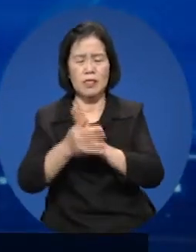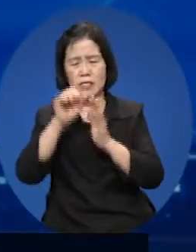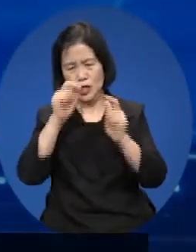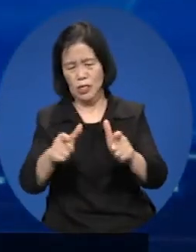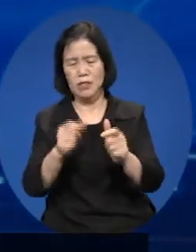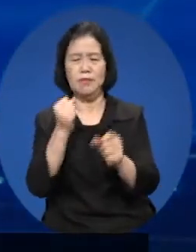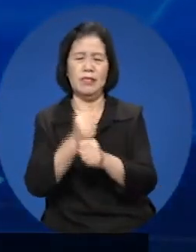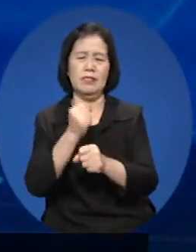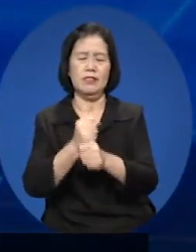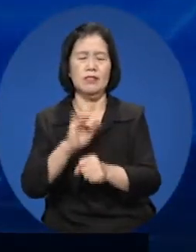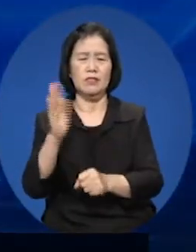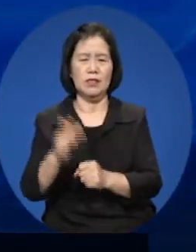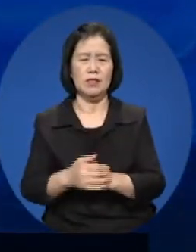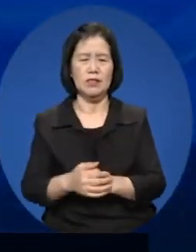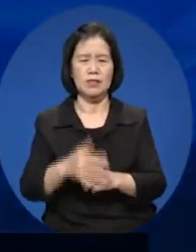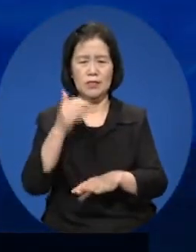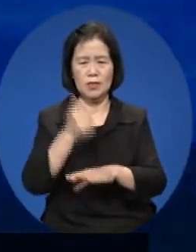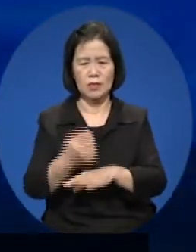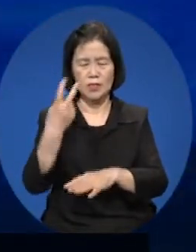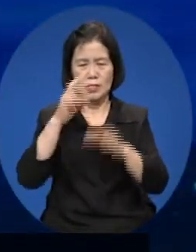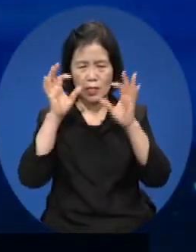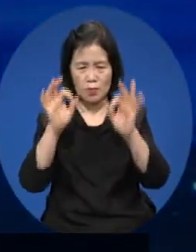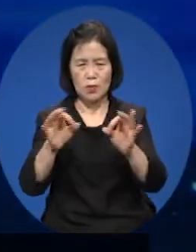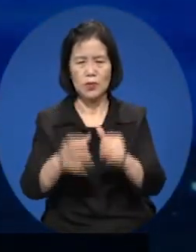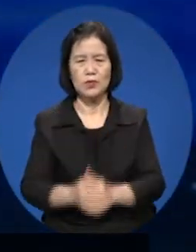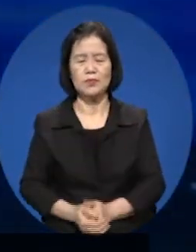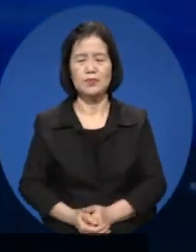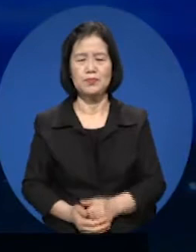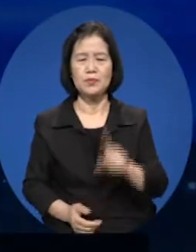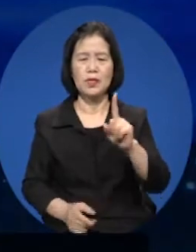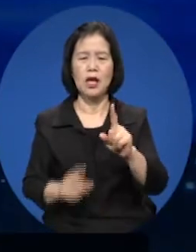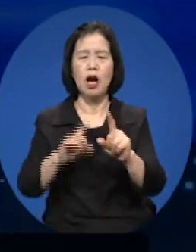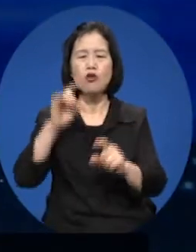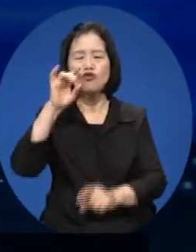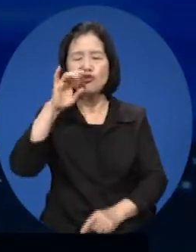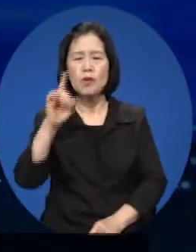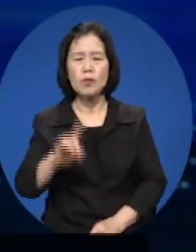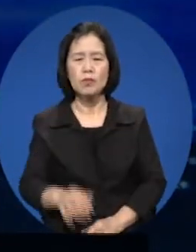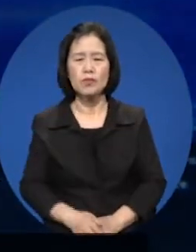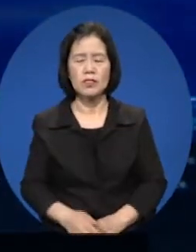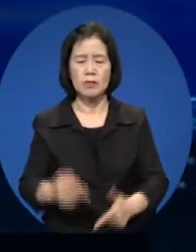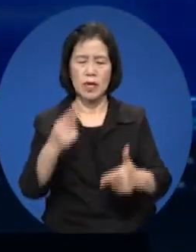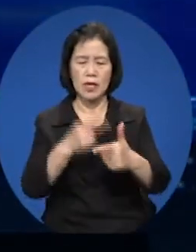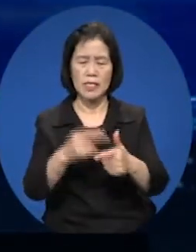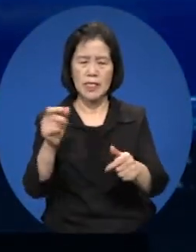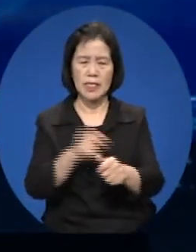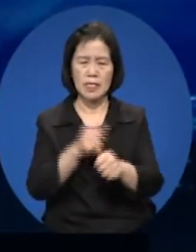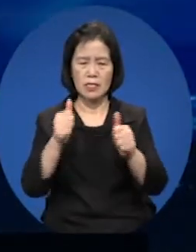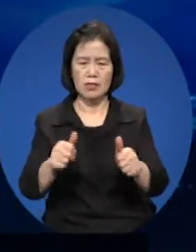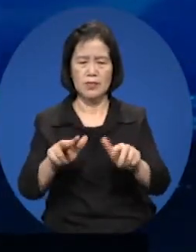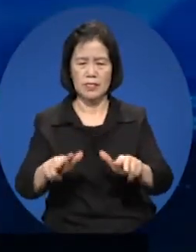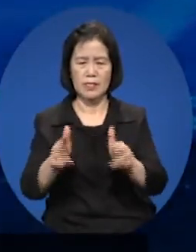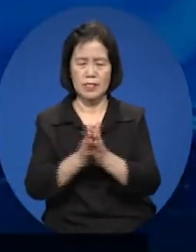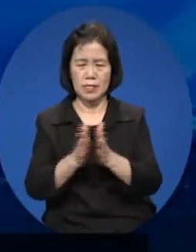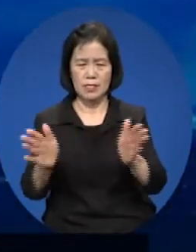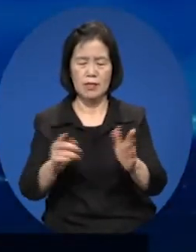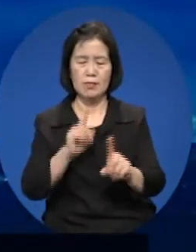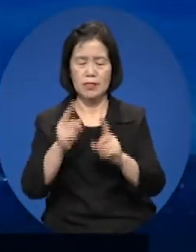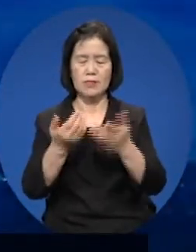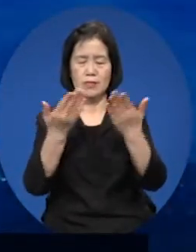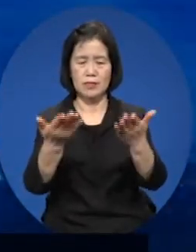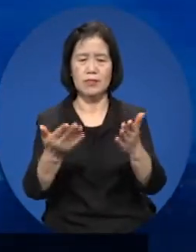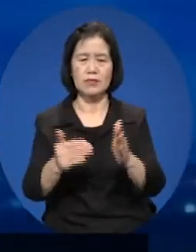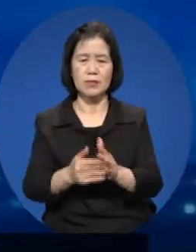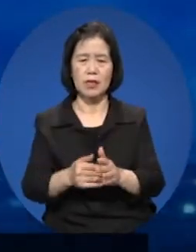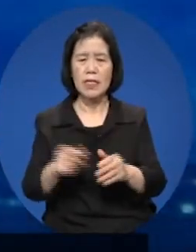국민들은 앞으로의 결과를 지켜 보도록 하겠습니다 관련해 하나 궁금한 내용이 있습니다 방금 lh 특검 이제 시작이 될 것이다 라고 말씀을 드렸는데